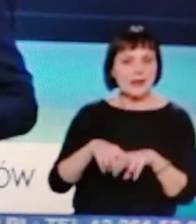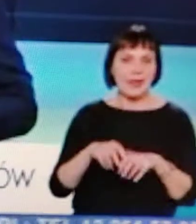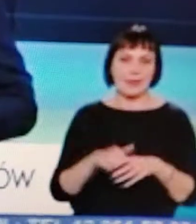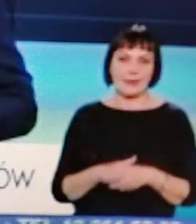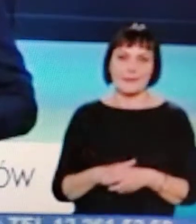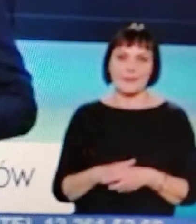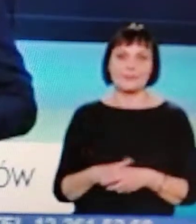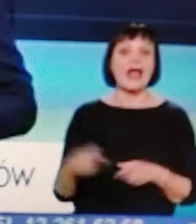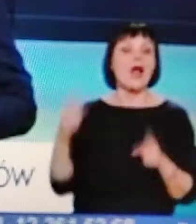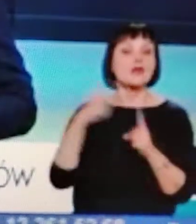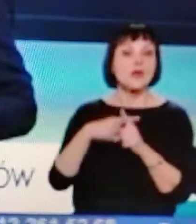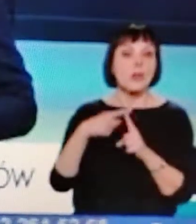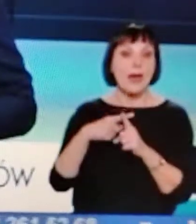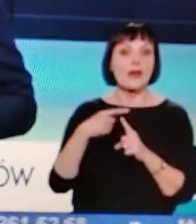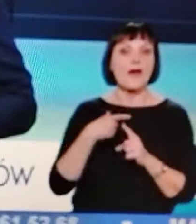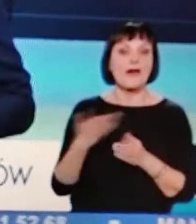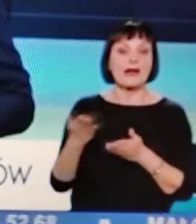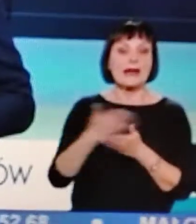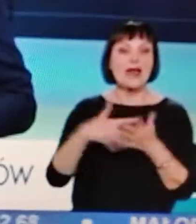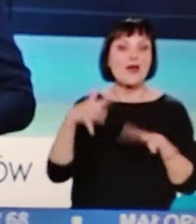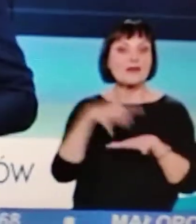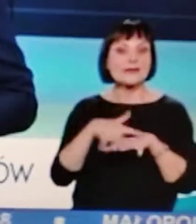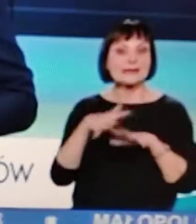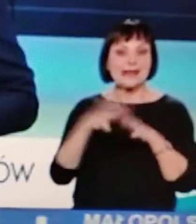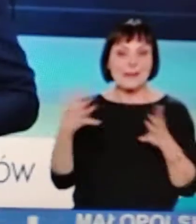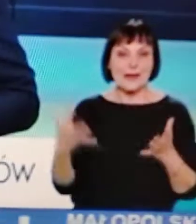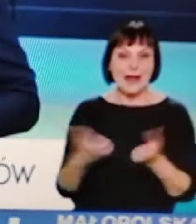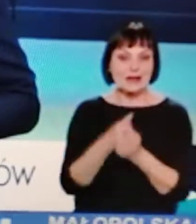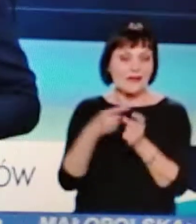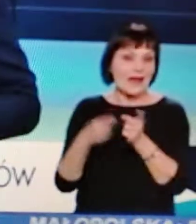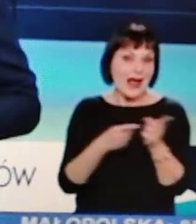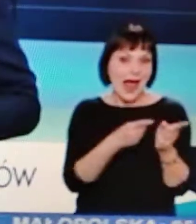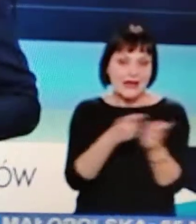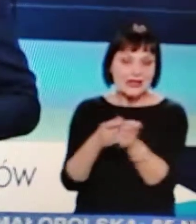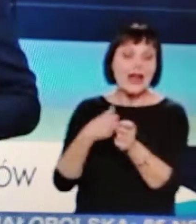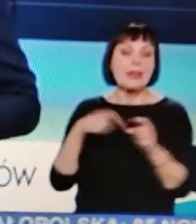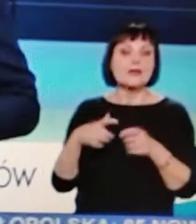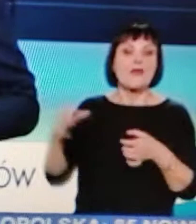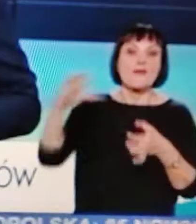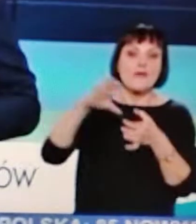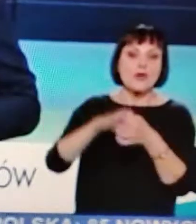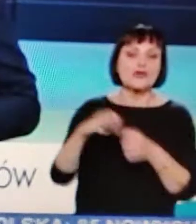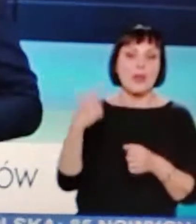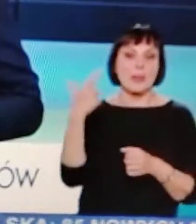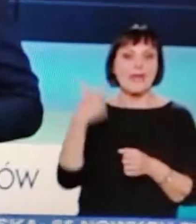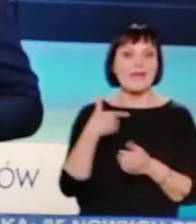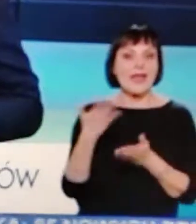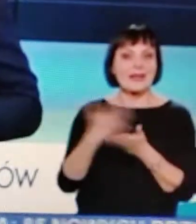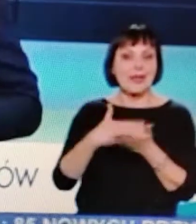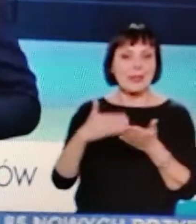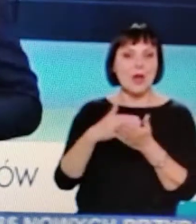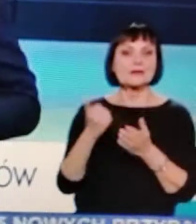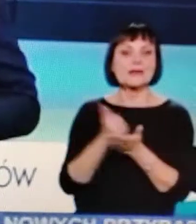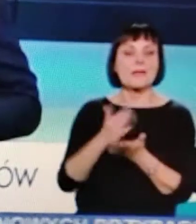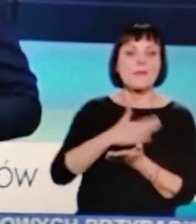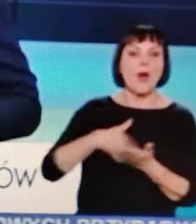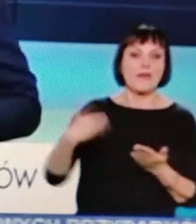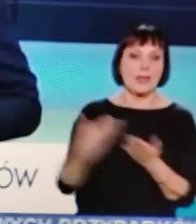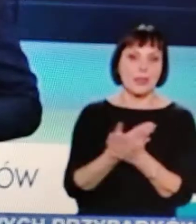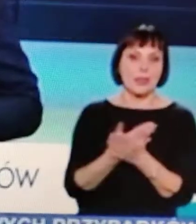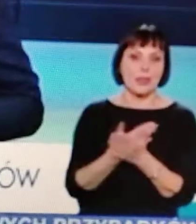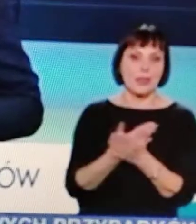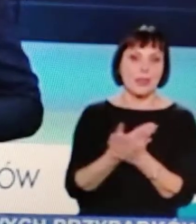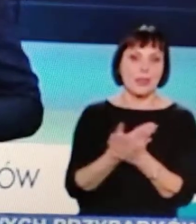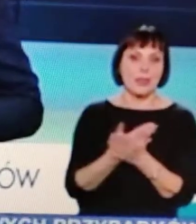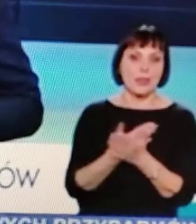sprzęt. Dodatkowo do krajowego systemu ratowniczo-gaśniczego zostały włączone dwie jednostki z powiatu nowosądeckiego.